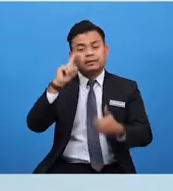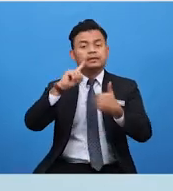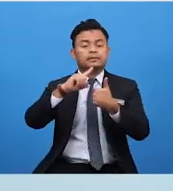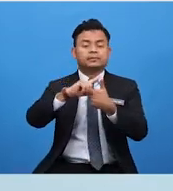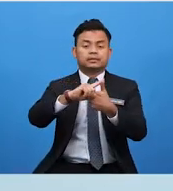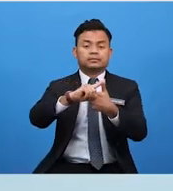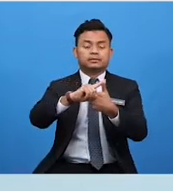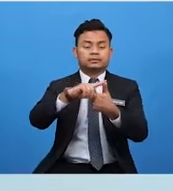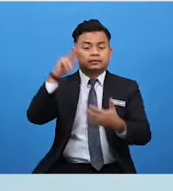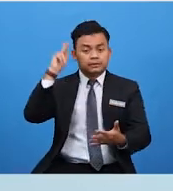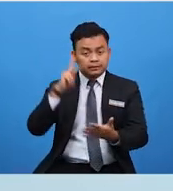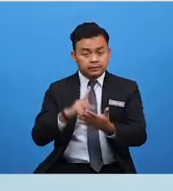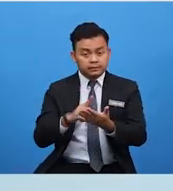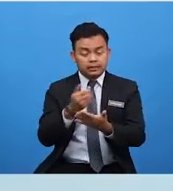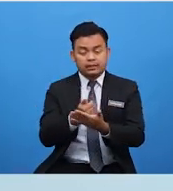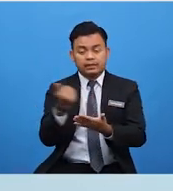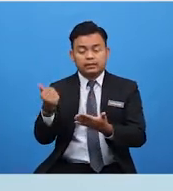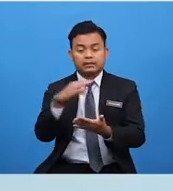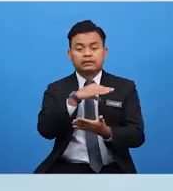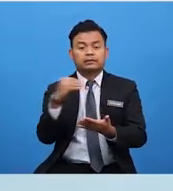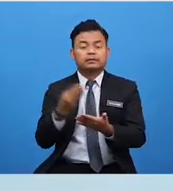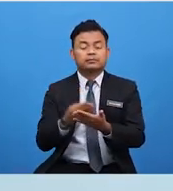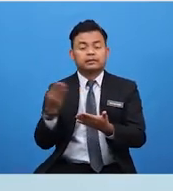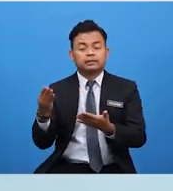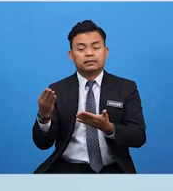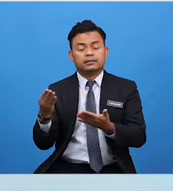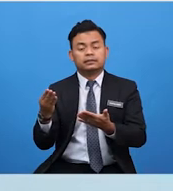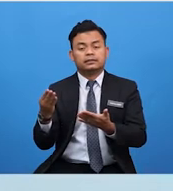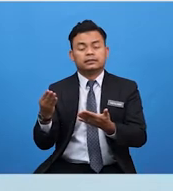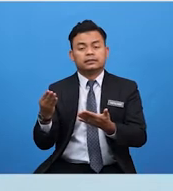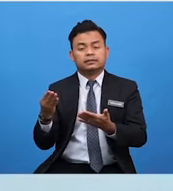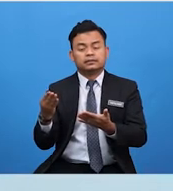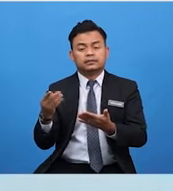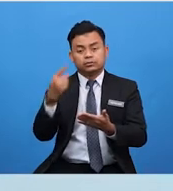mengenal pasti alat dan bahan yang diperlukan untuk proses mematikan warna,